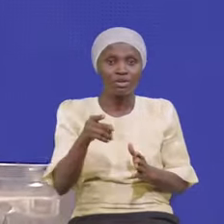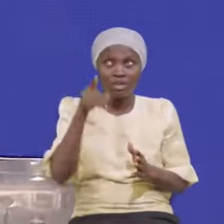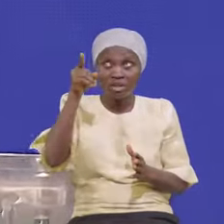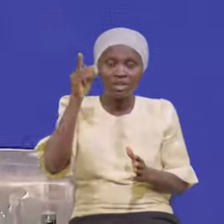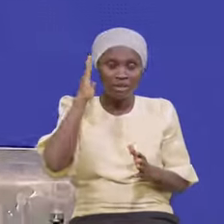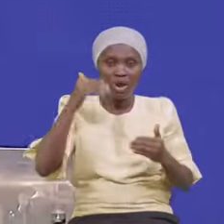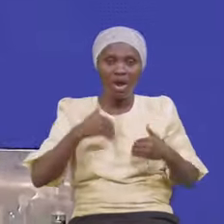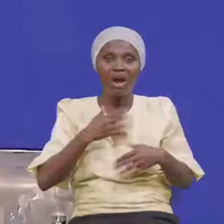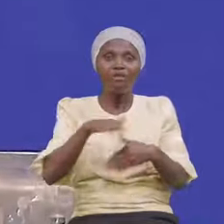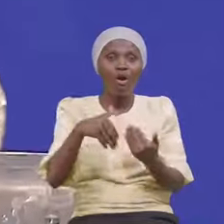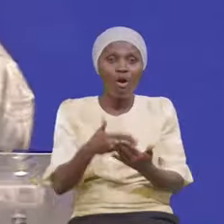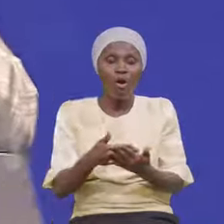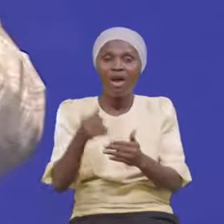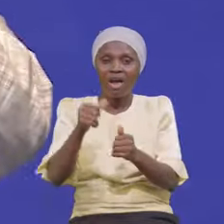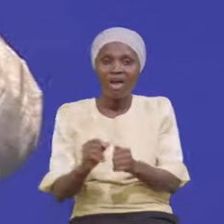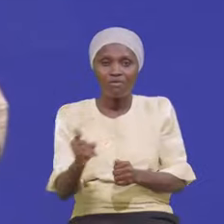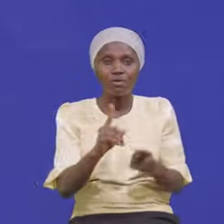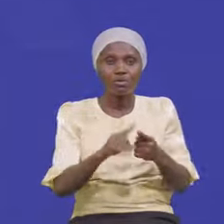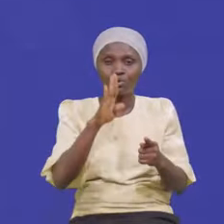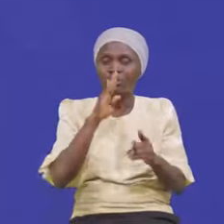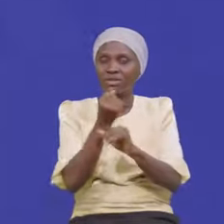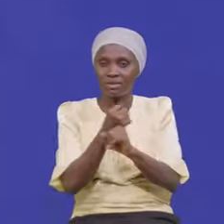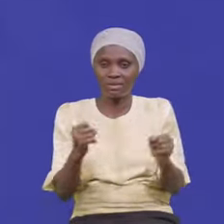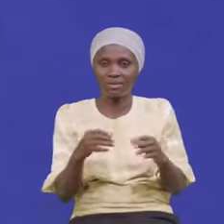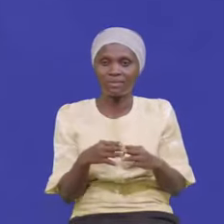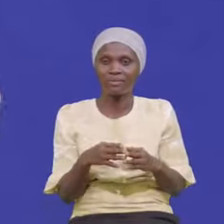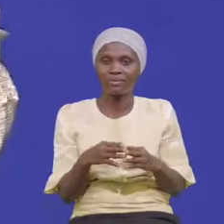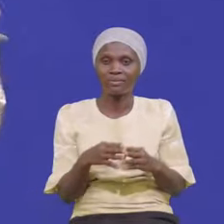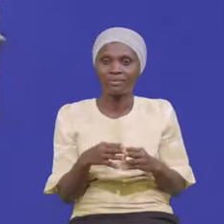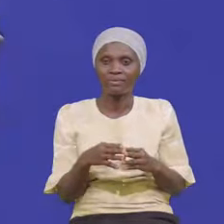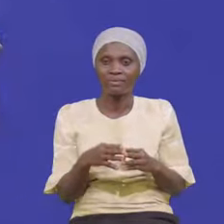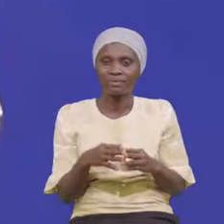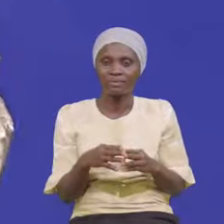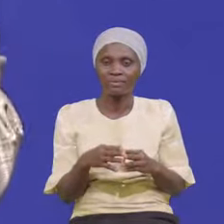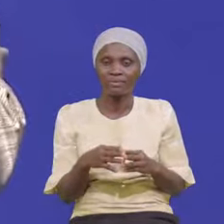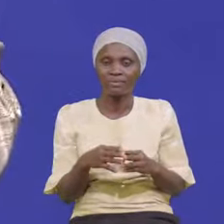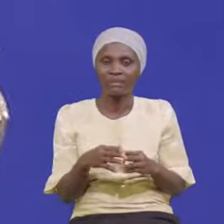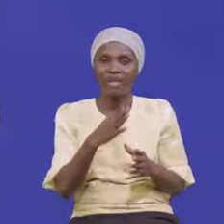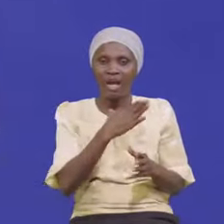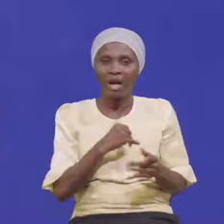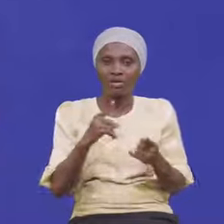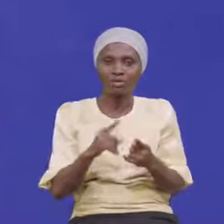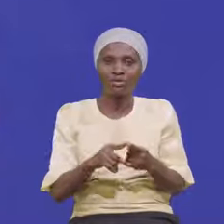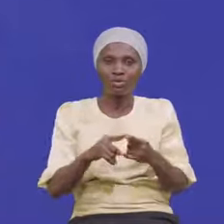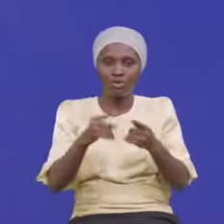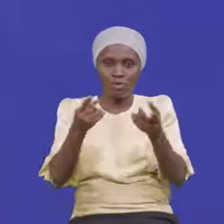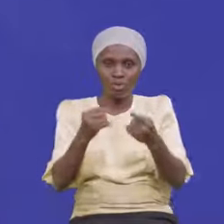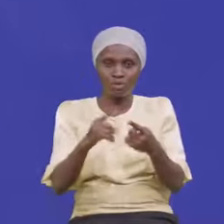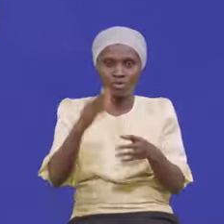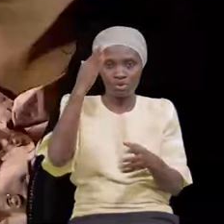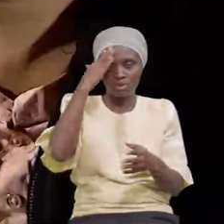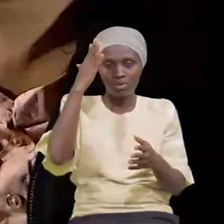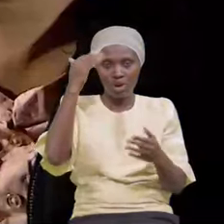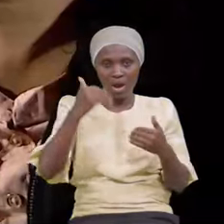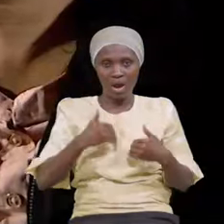be saved. సర్వలోక సకల మానవాళి రక్షణ పొందాలని కోరుతున్నాడు. Come unto the knowledge of the truth. దేవుని కుమారుని